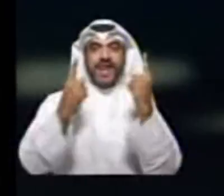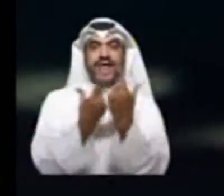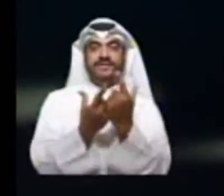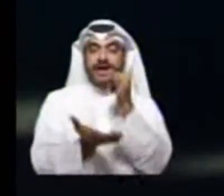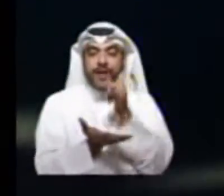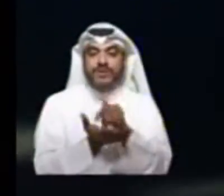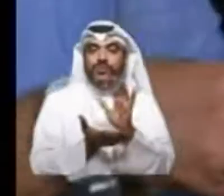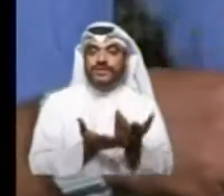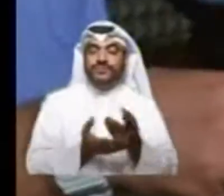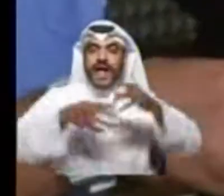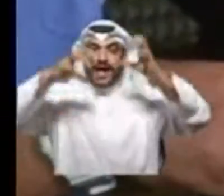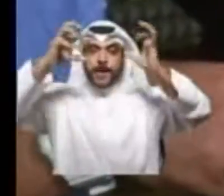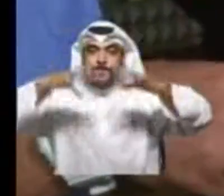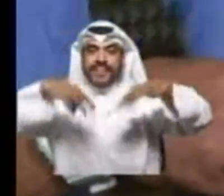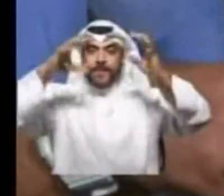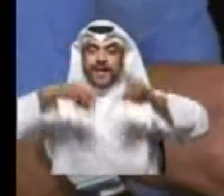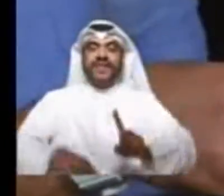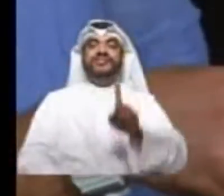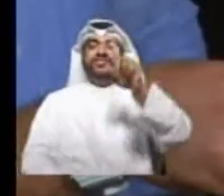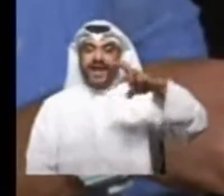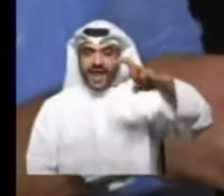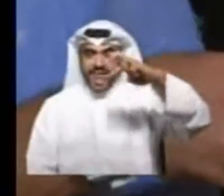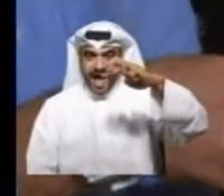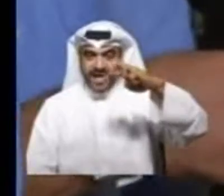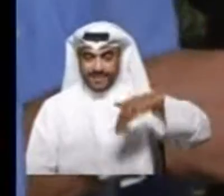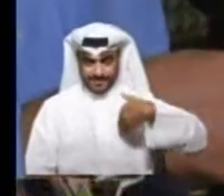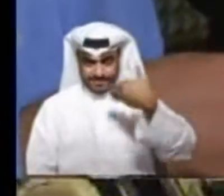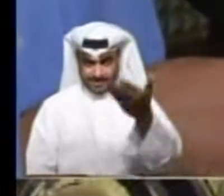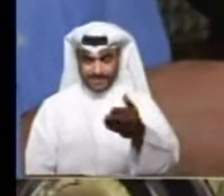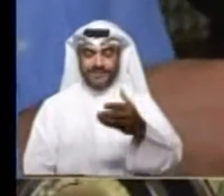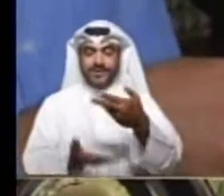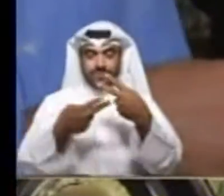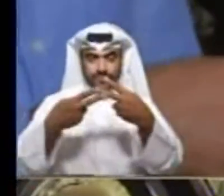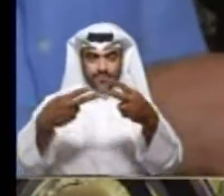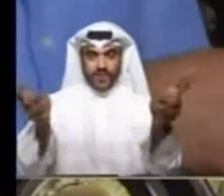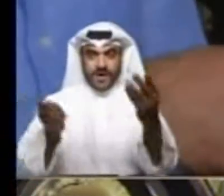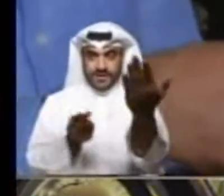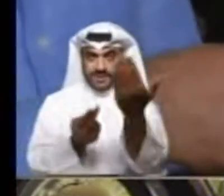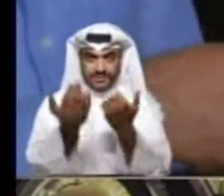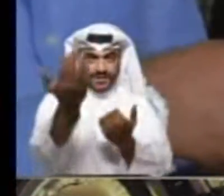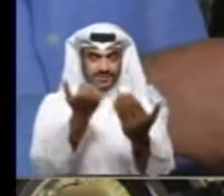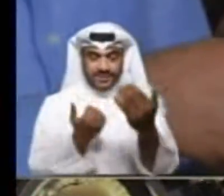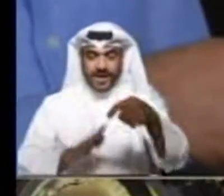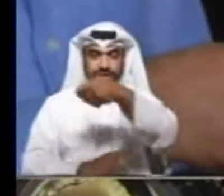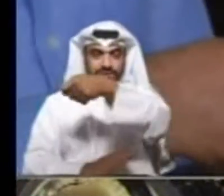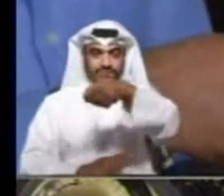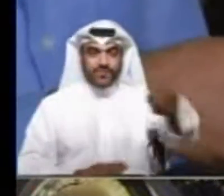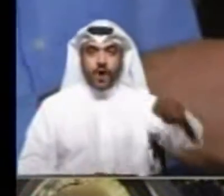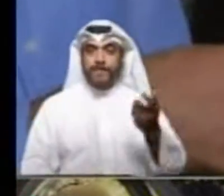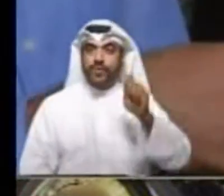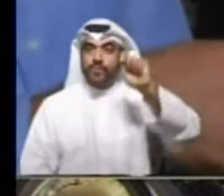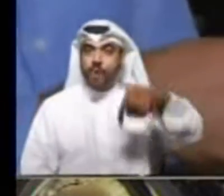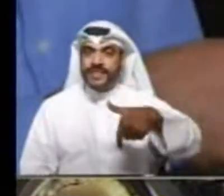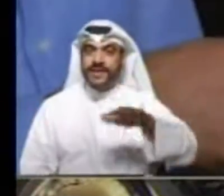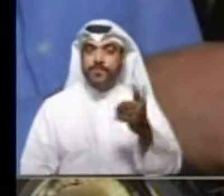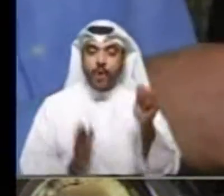والسيول هند الصبيح أنه اعتبارا من يوم الأحد المقبل سوف يبدأ الفريق المختص بتعويضات المواطنين في